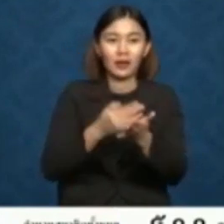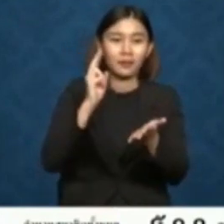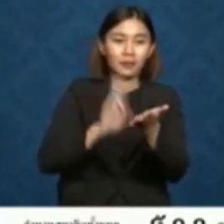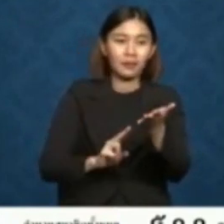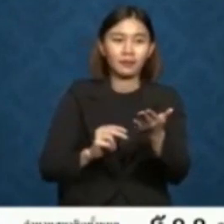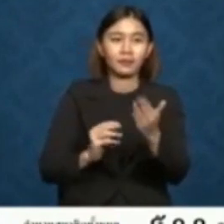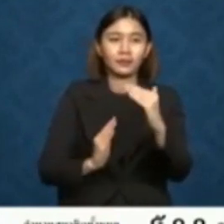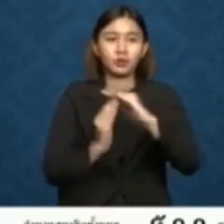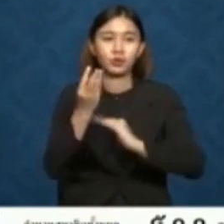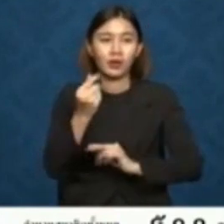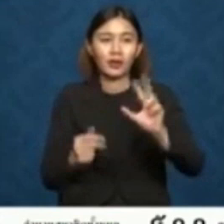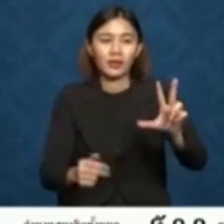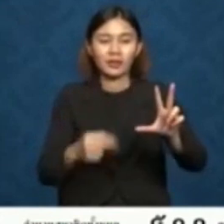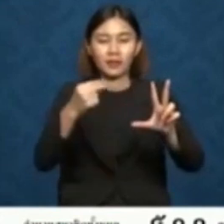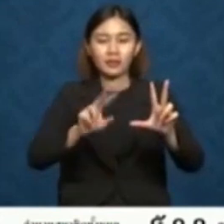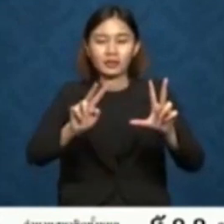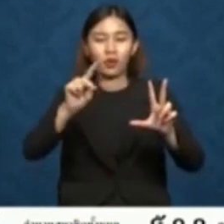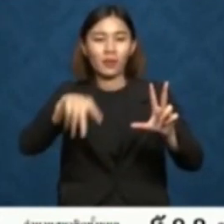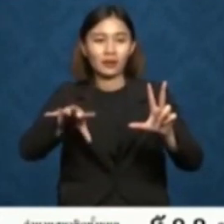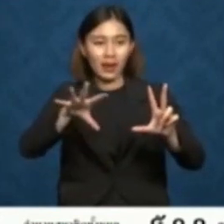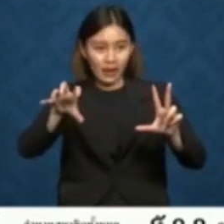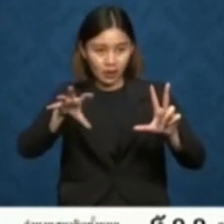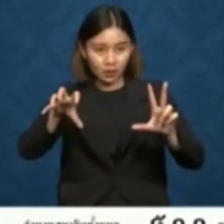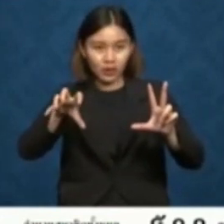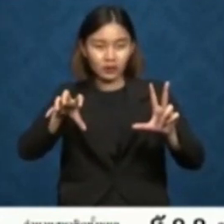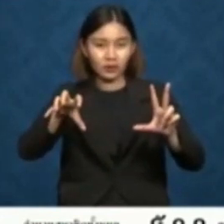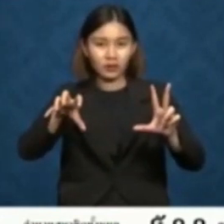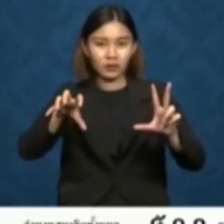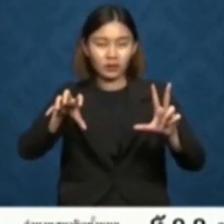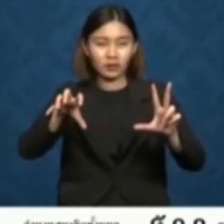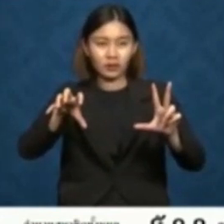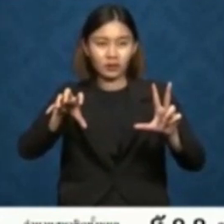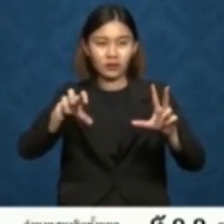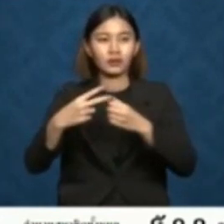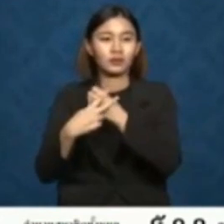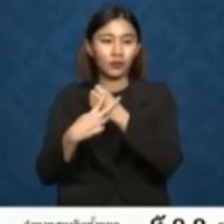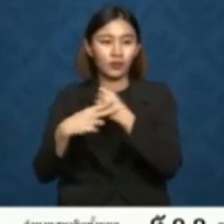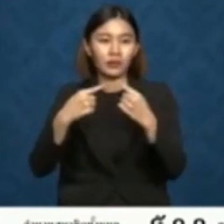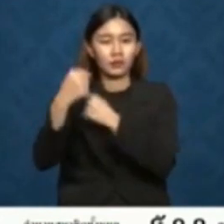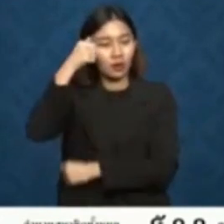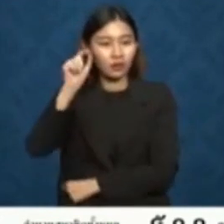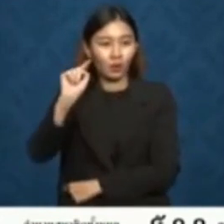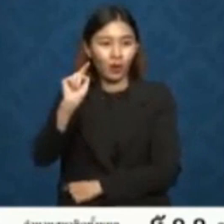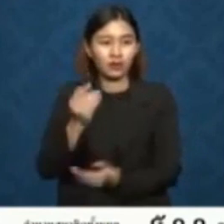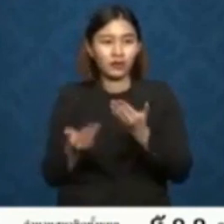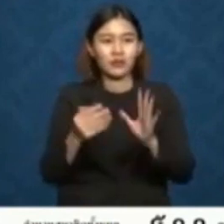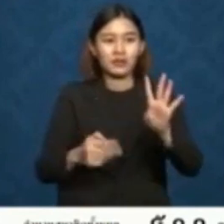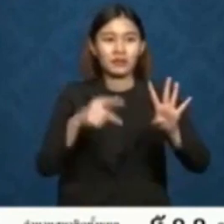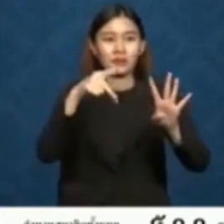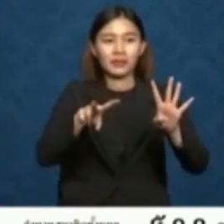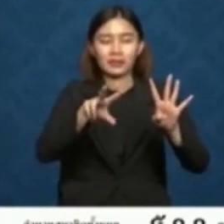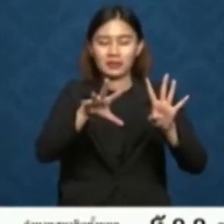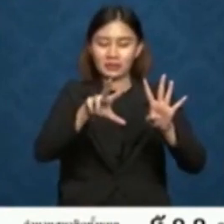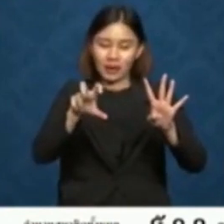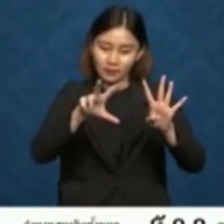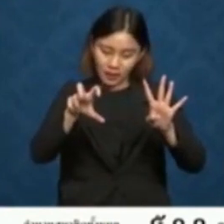ตนาจะมีค่าปรับสูงถึง 32,500 ดอลลาร์สหรัฐต่อวัน